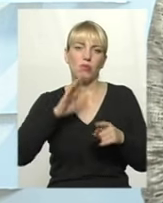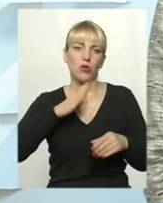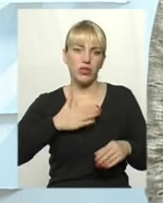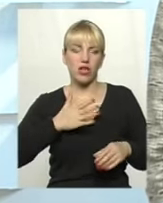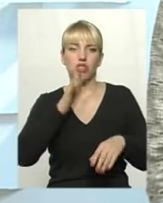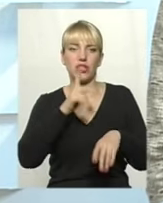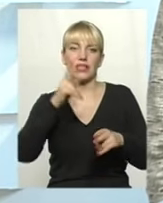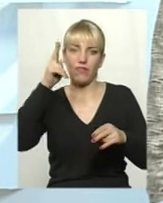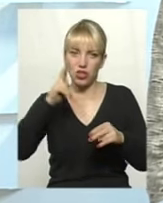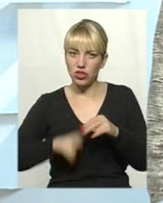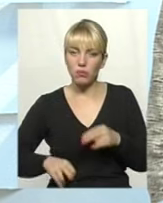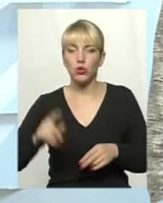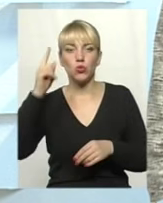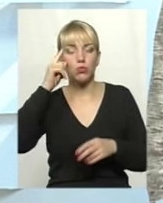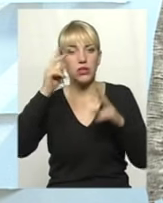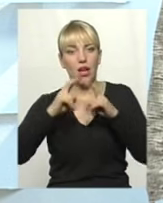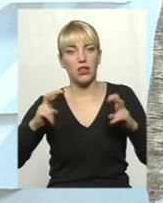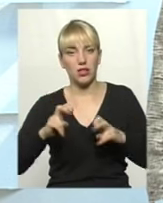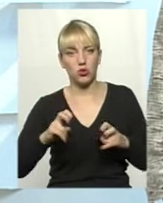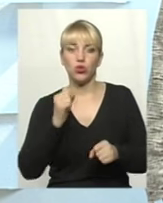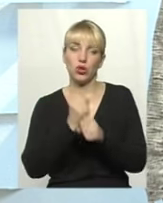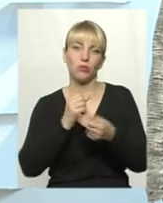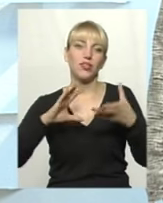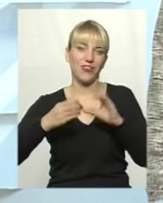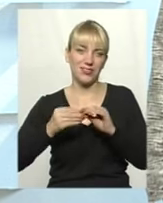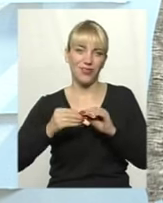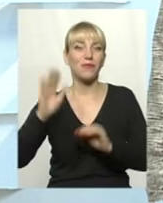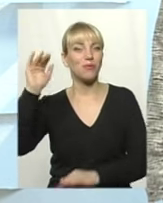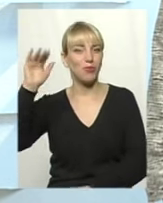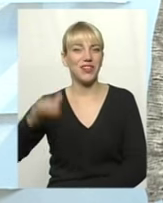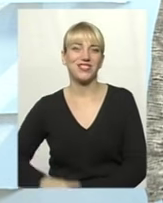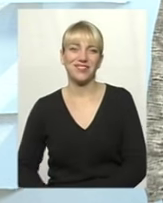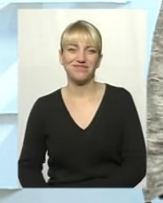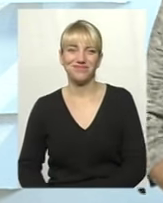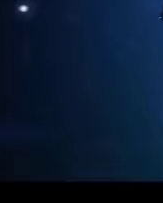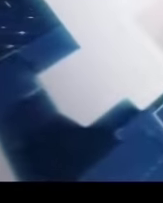час на сьогодні вичерпаний. Думайте, аналізуйте, робіть висновки. Побачимось.